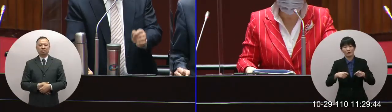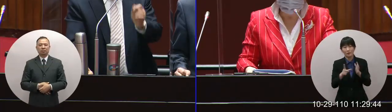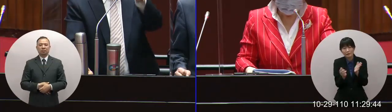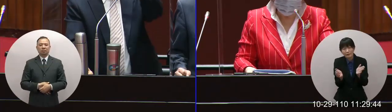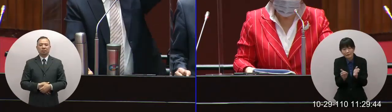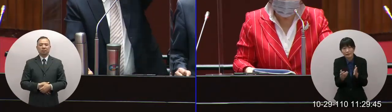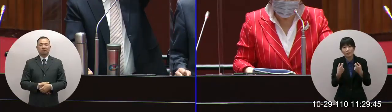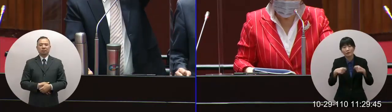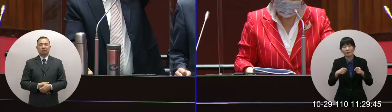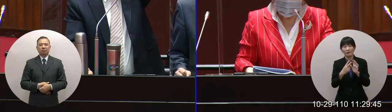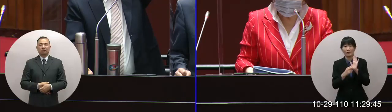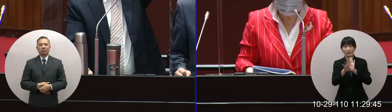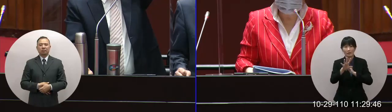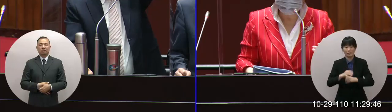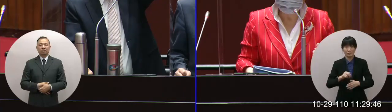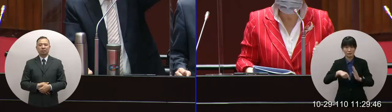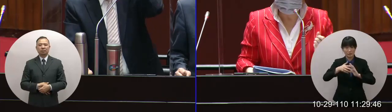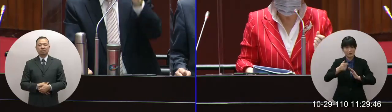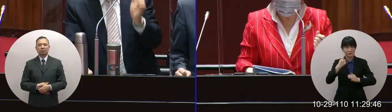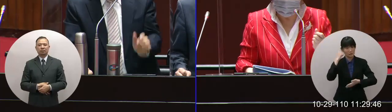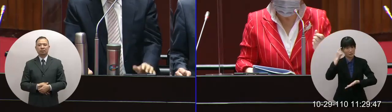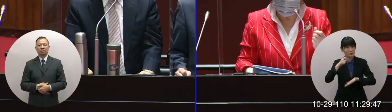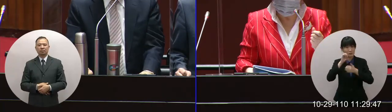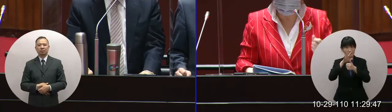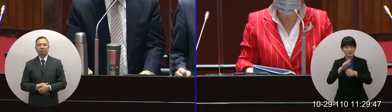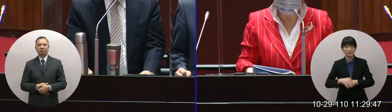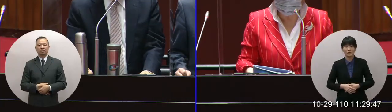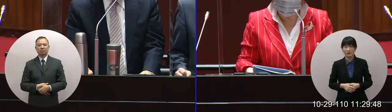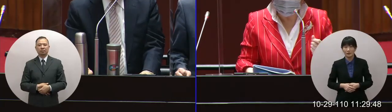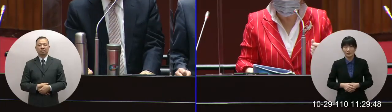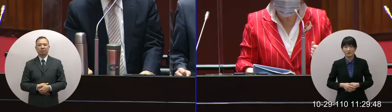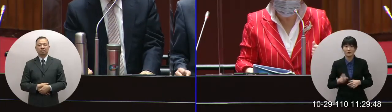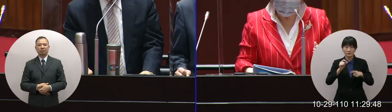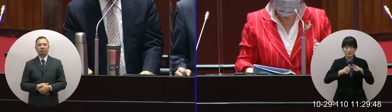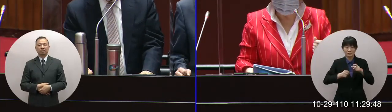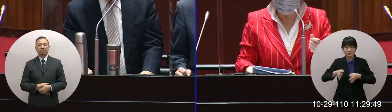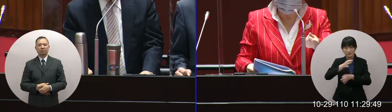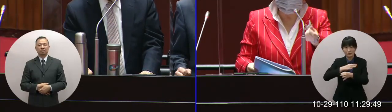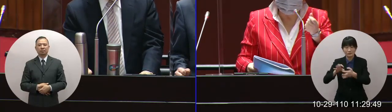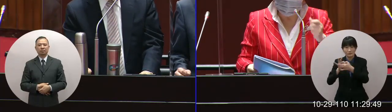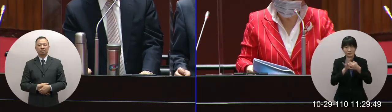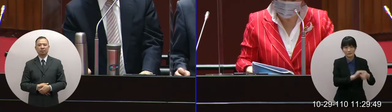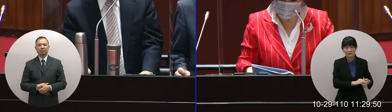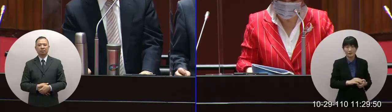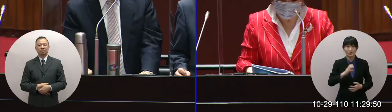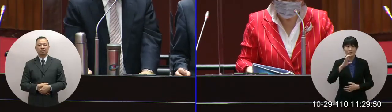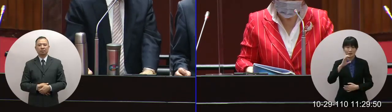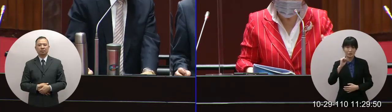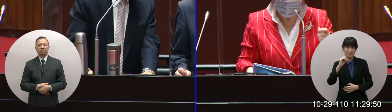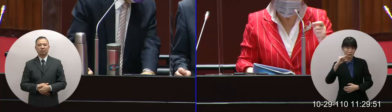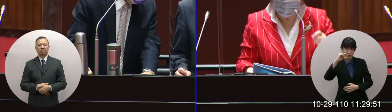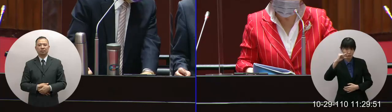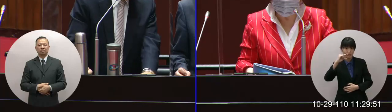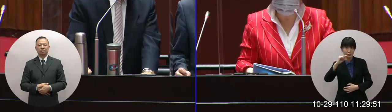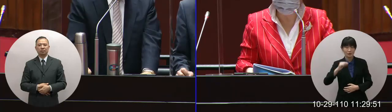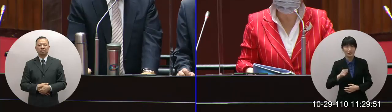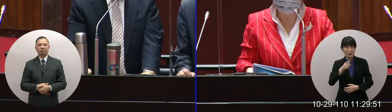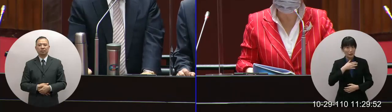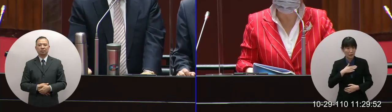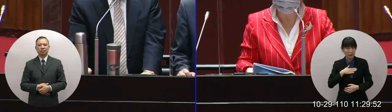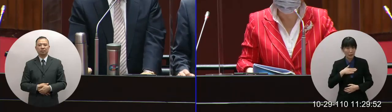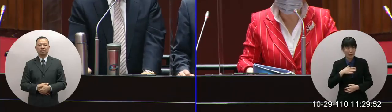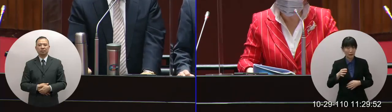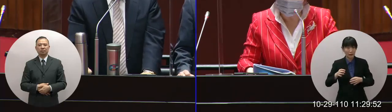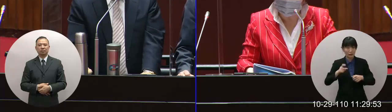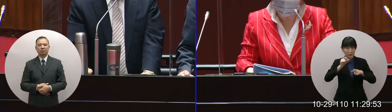了，我要院长，接着下来我要提到企业永续经营的 ESG 啊，我想经济部长会很知道，我想你已经知道什么